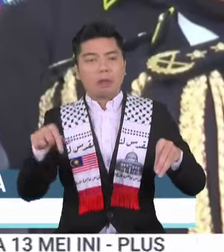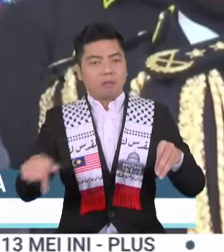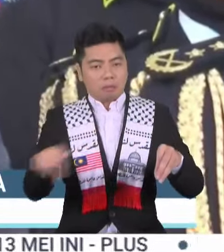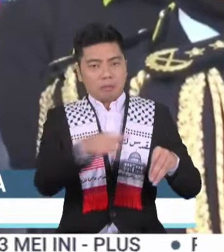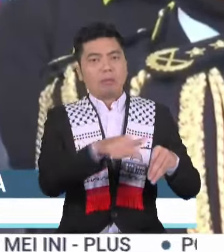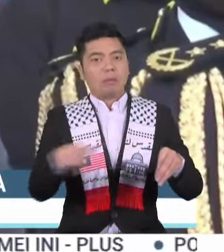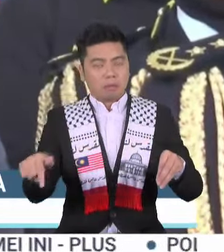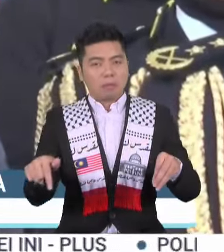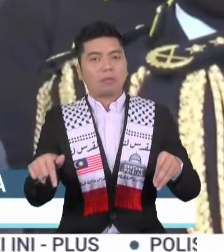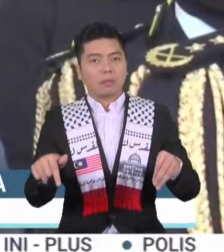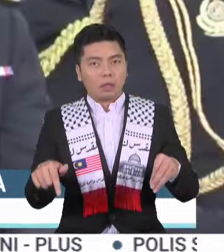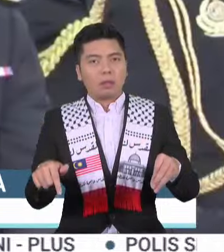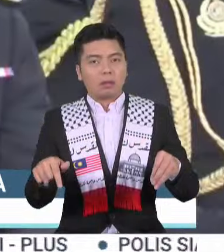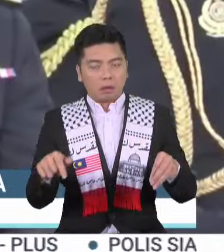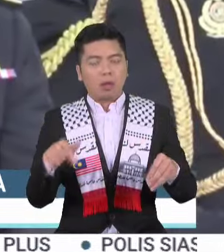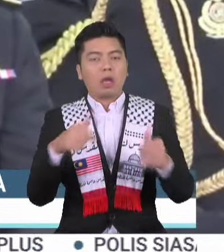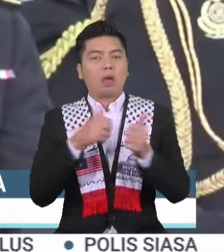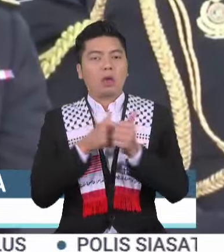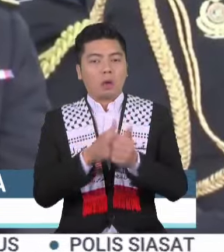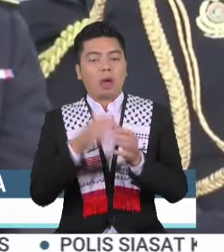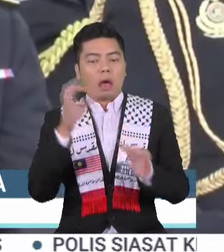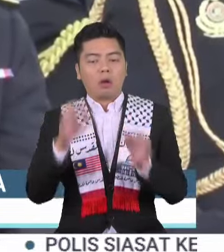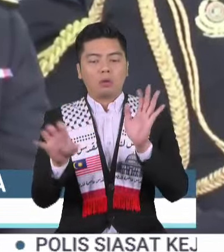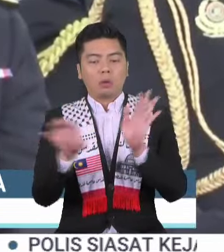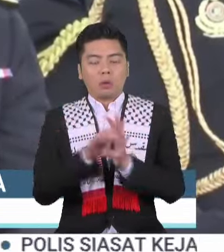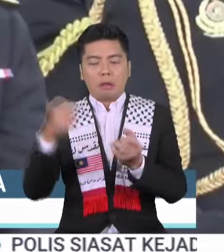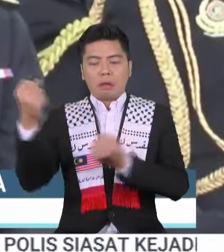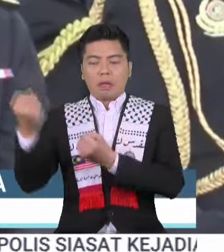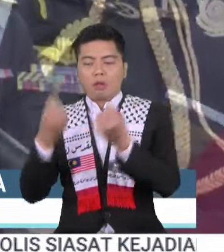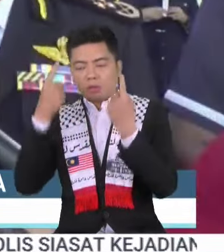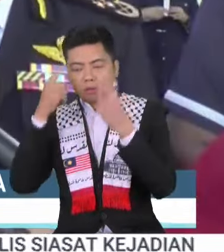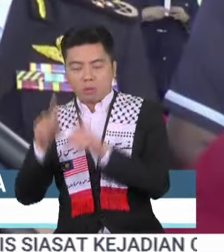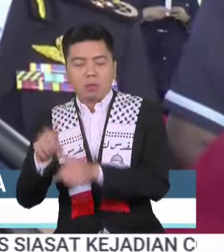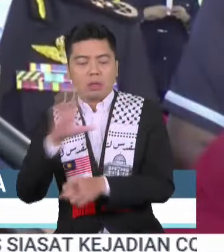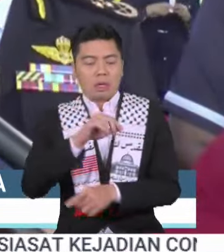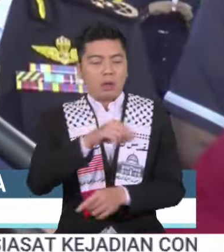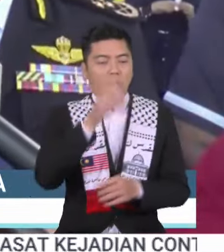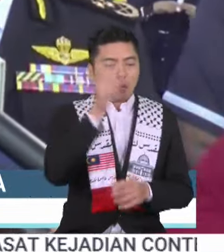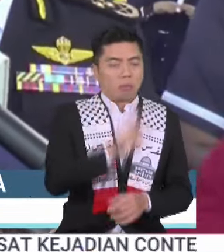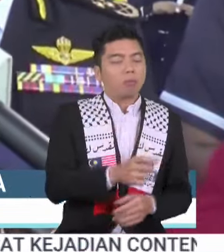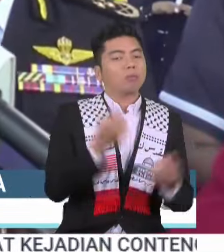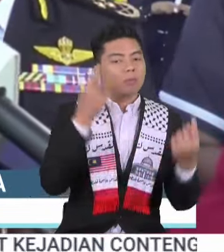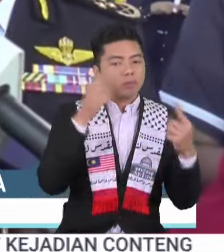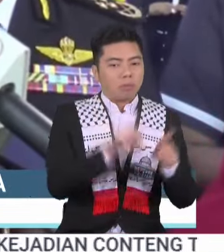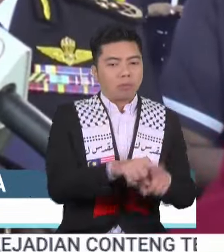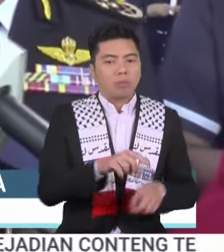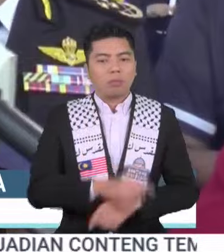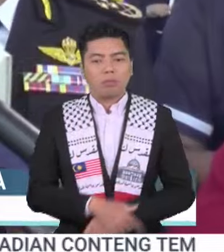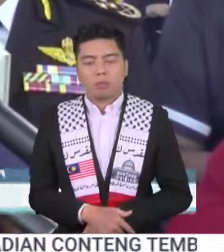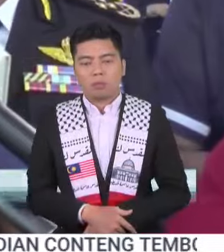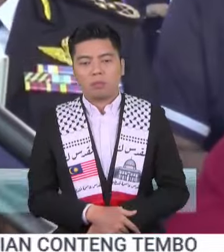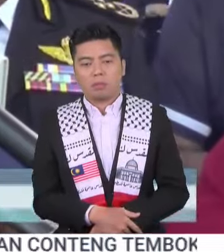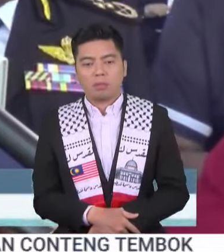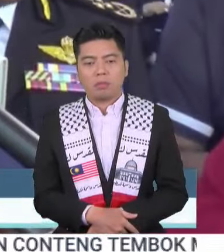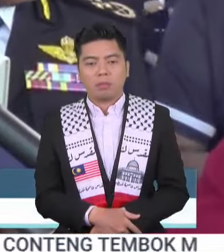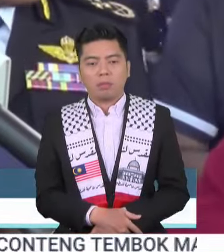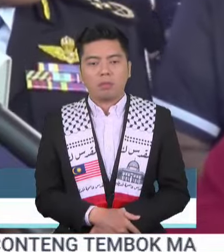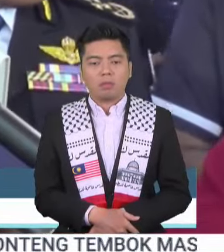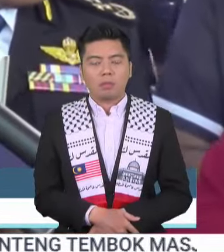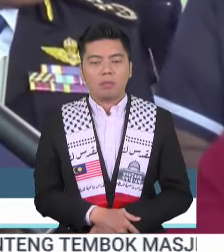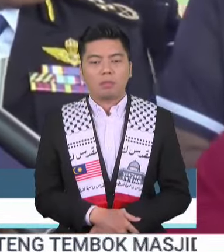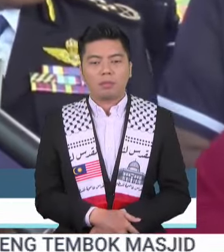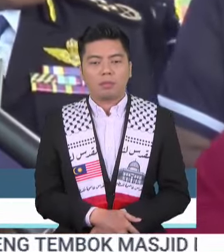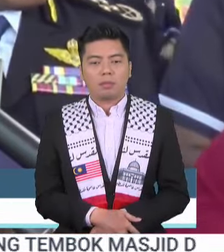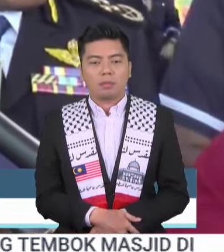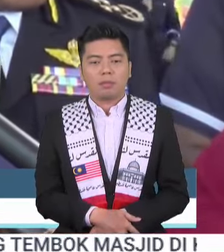pelanggan sekiranya kadar tambang itu dipersetujui. Tidak, itu sesuatu saya rasa APAD akan lihat dalam perkara